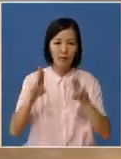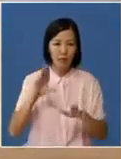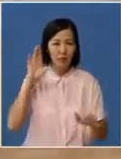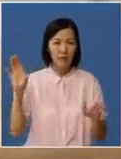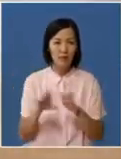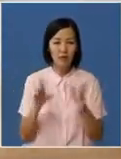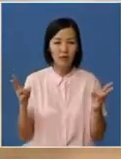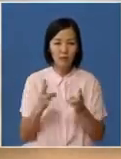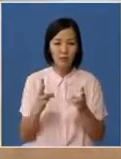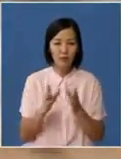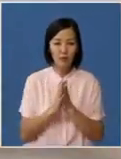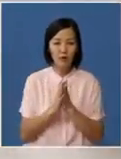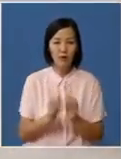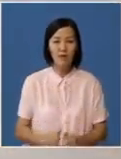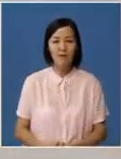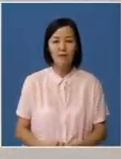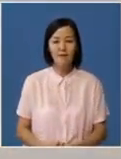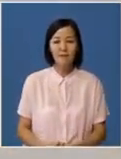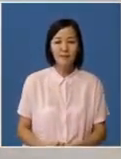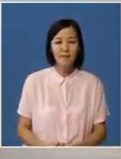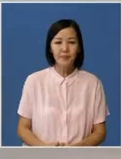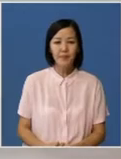қауіпсіздік ережелерін сақтауды сұрайды.